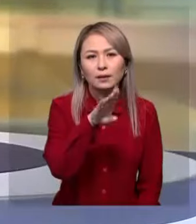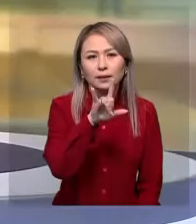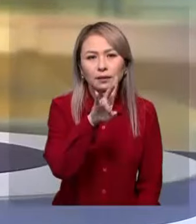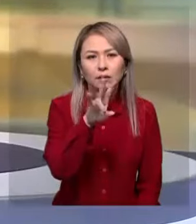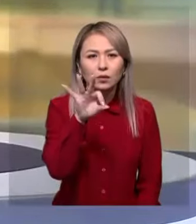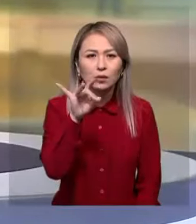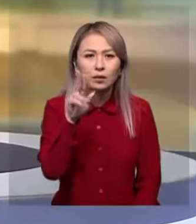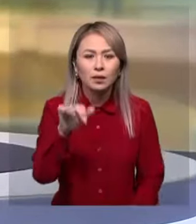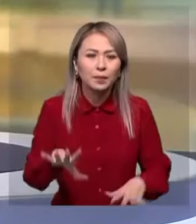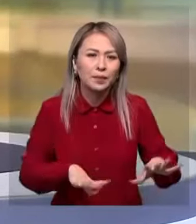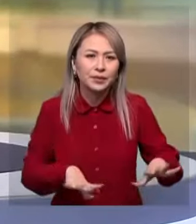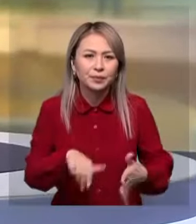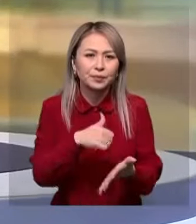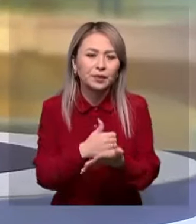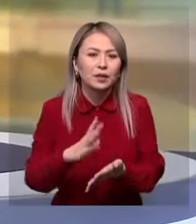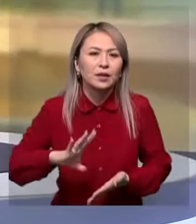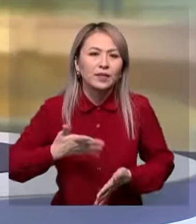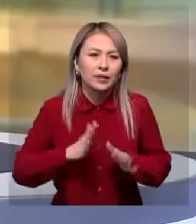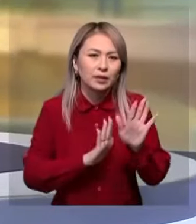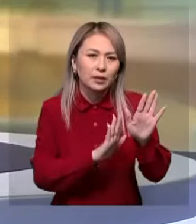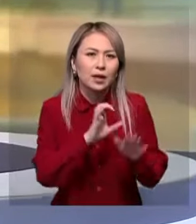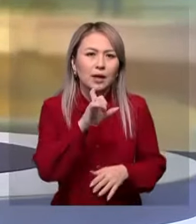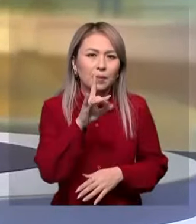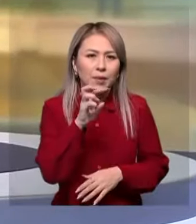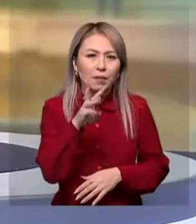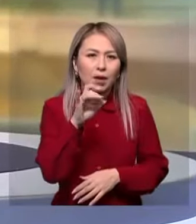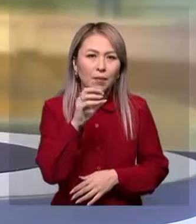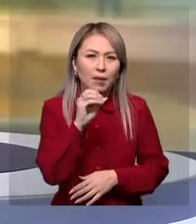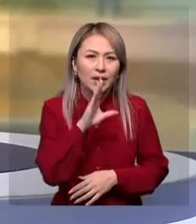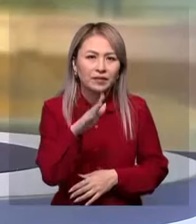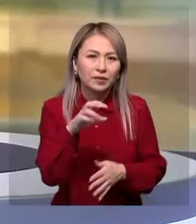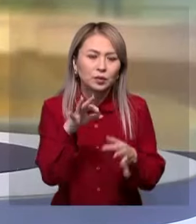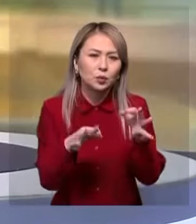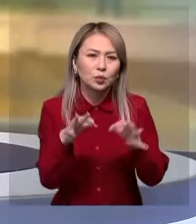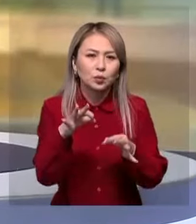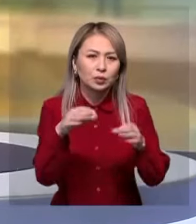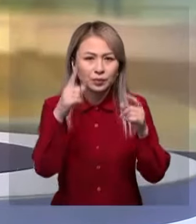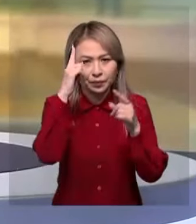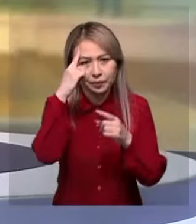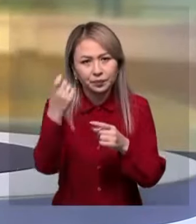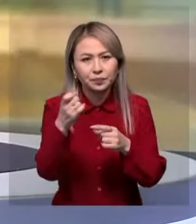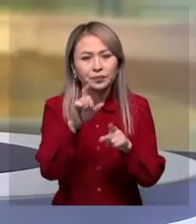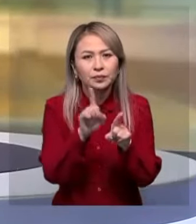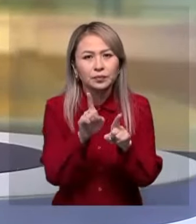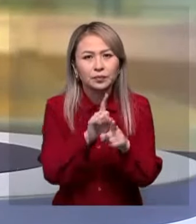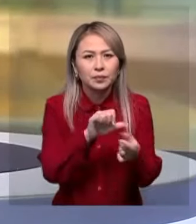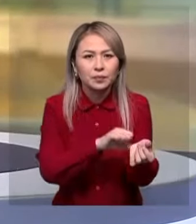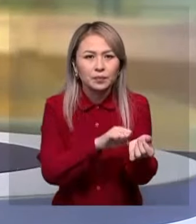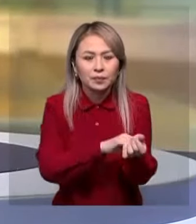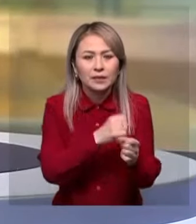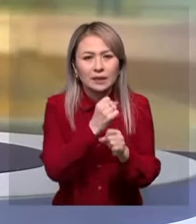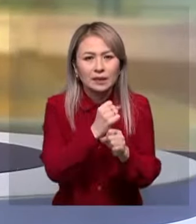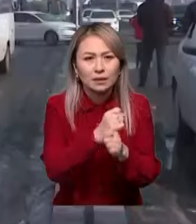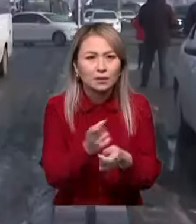Алтын Орда базары басшысының бұрынғы орынбасары Ермек Мархабаевқа қатысты сот үкімі шықты. Кәсіпкер есірткі заттарын